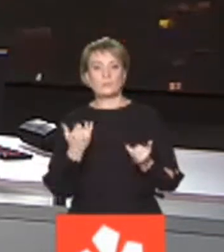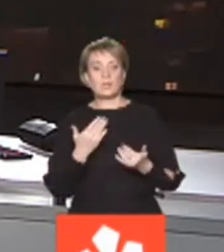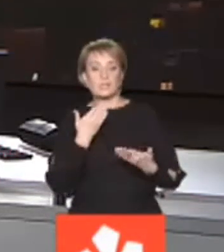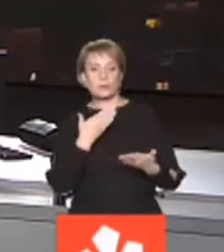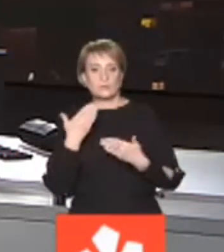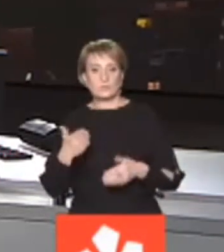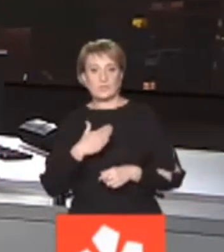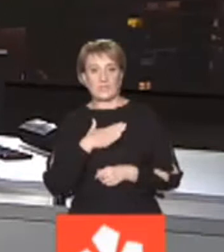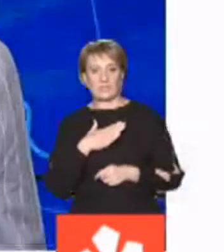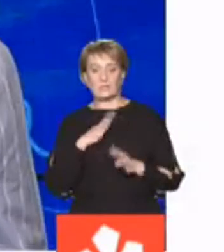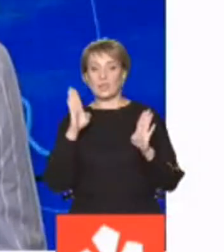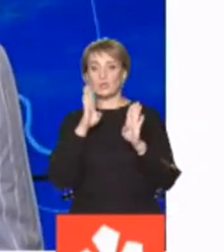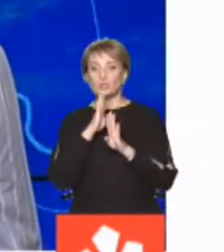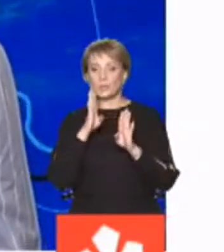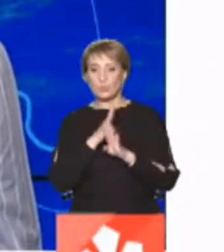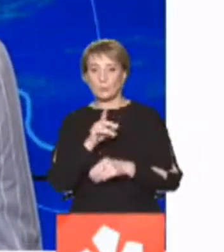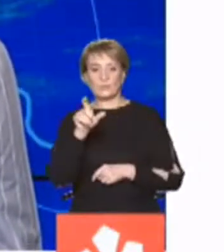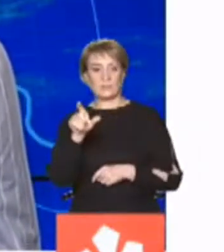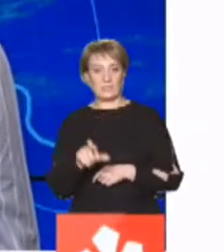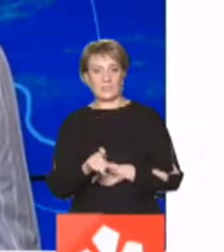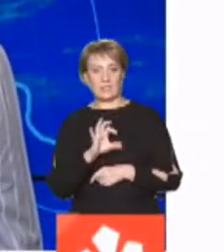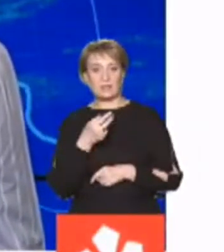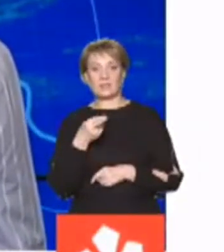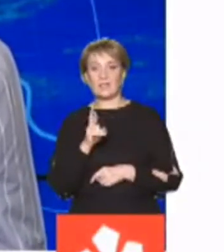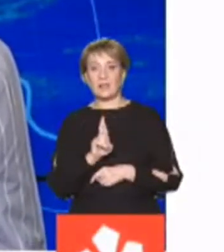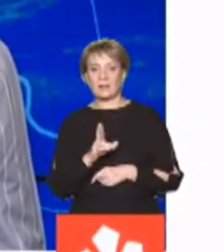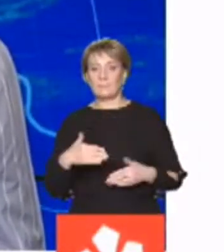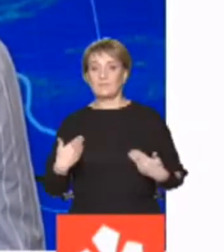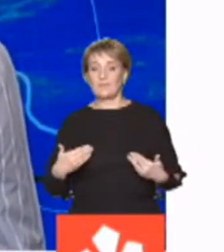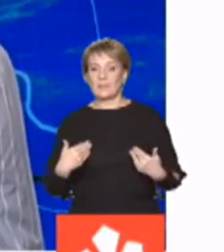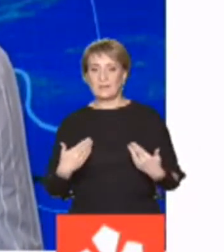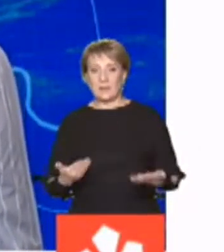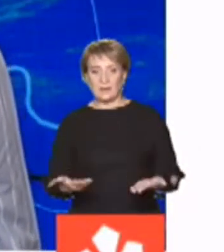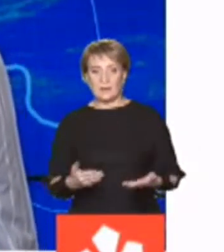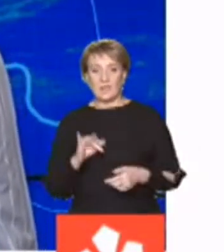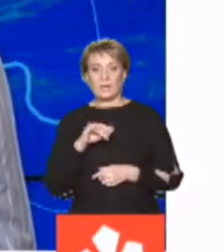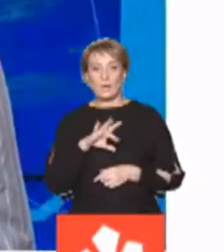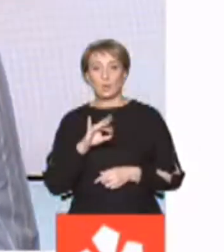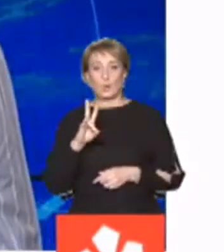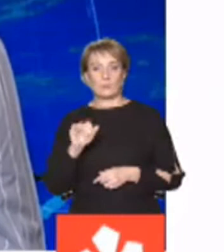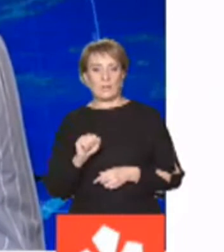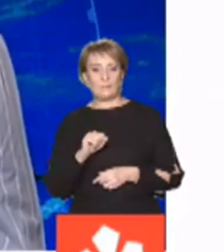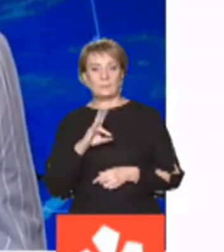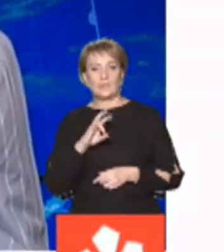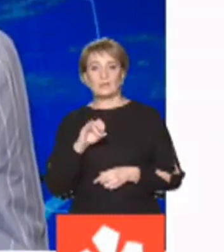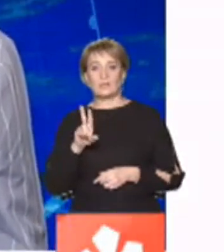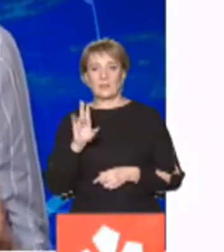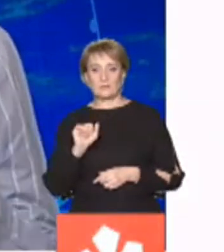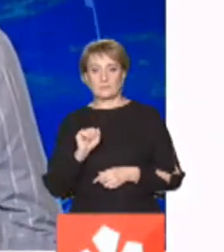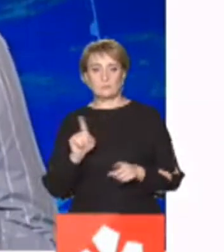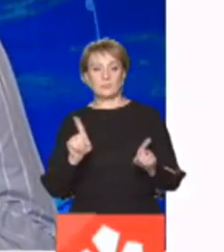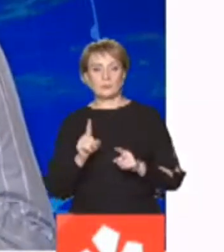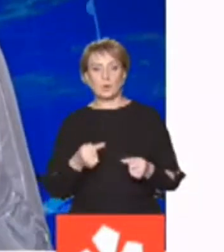розпитаємо про це у нашої синоптикині. Наталя Птуха вітаю. Вже в нашій студії. Вітаю, Ілона, вітаю, Наталка. Лякатися сильно? Ну,